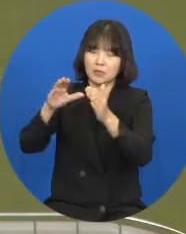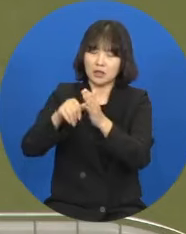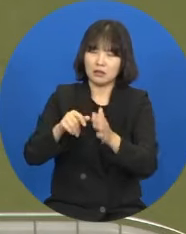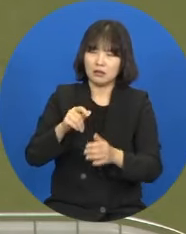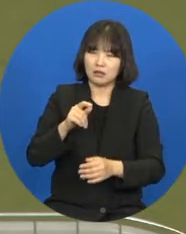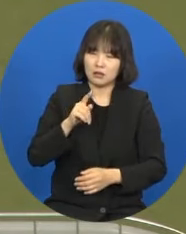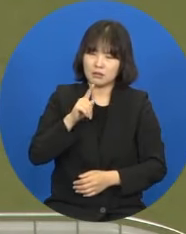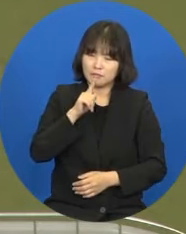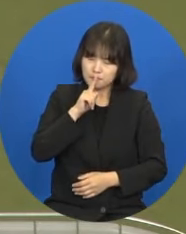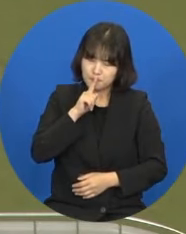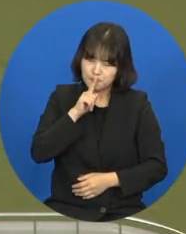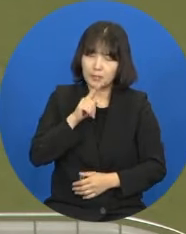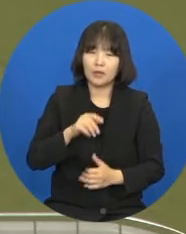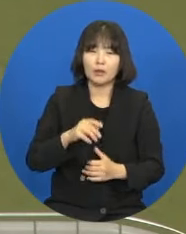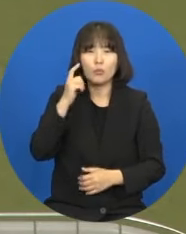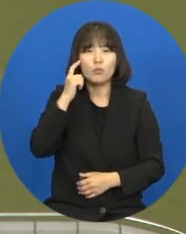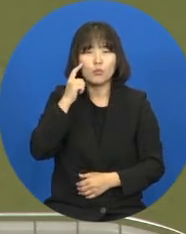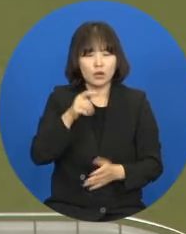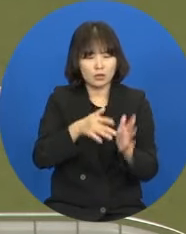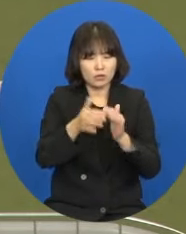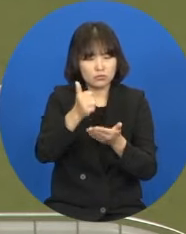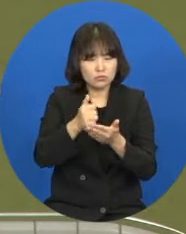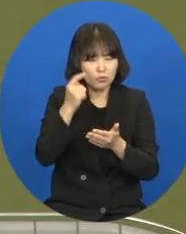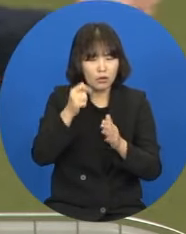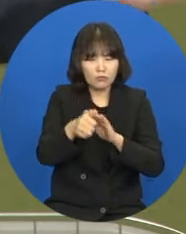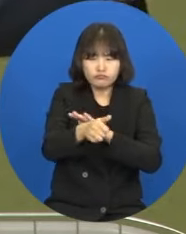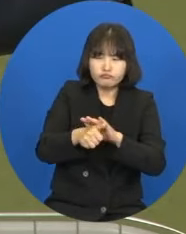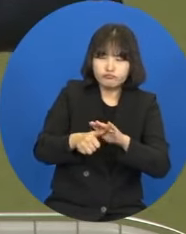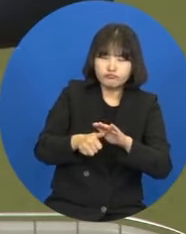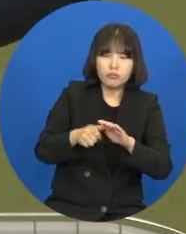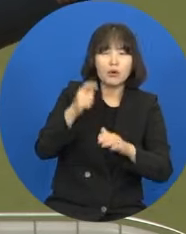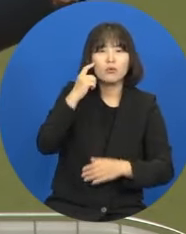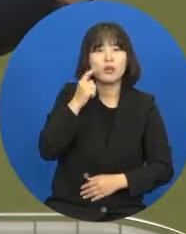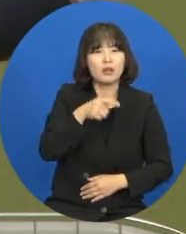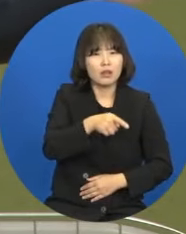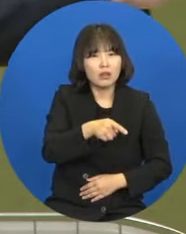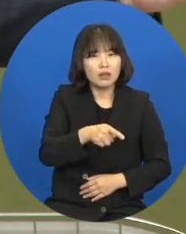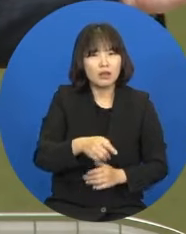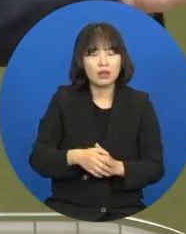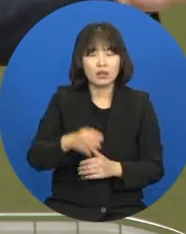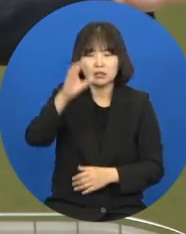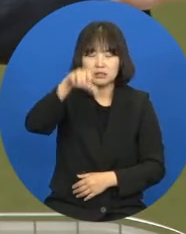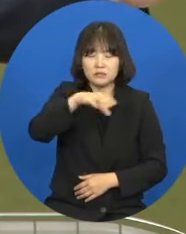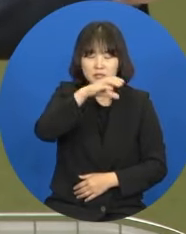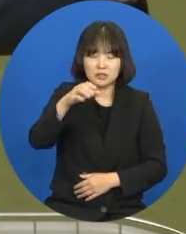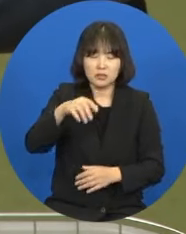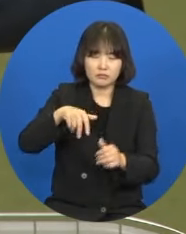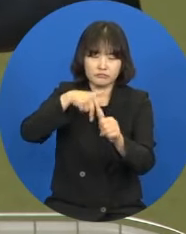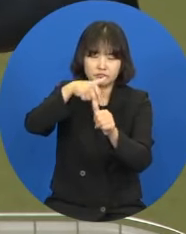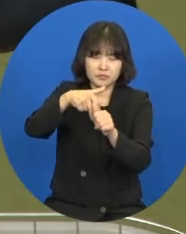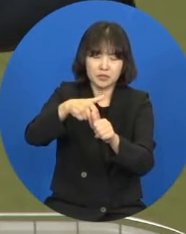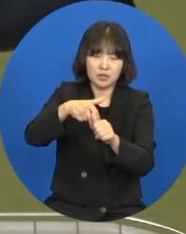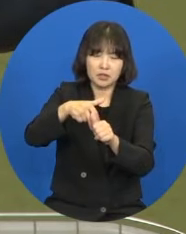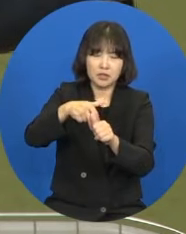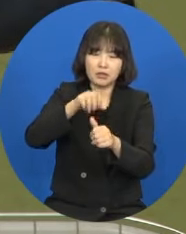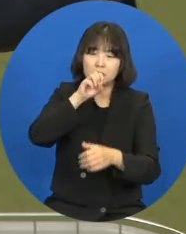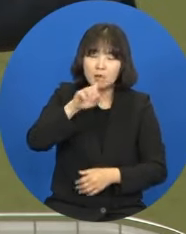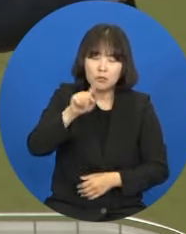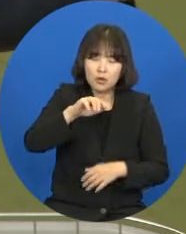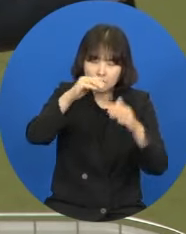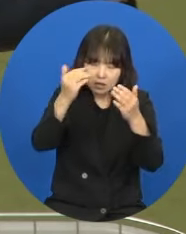뭐 왜 이러시나 예수님이 수동적으로 질질 끌려 가시다가 마지막에 십자가에 사신 말이 뭐냐면 다 이루어졌다